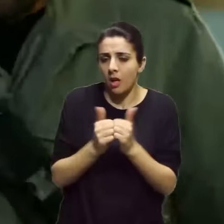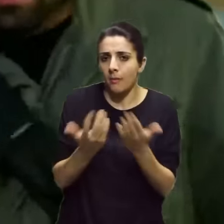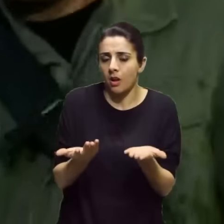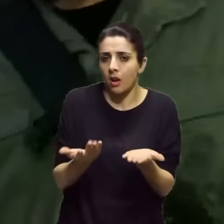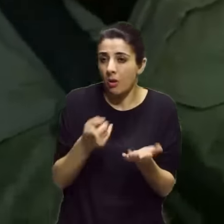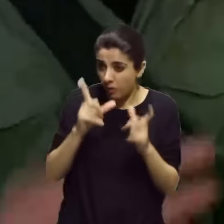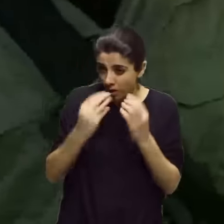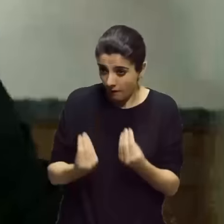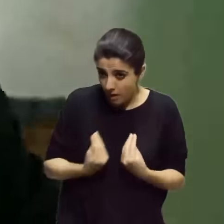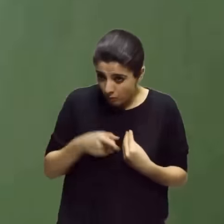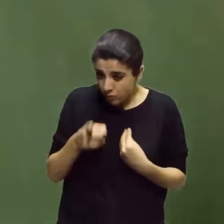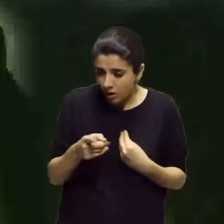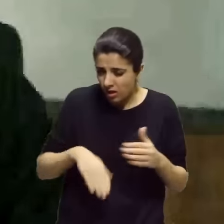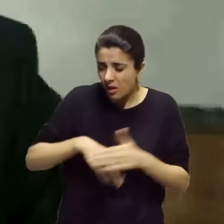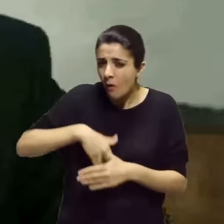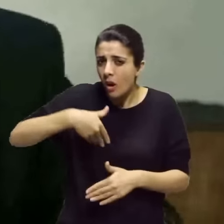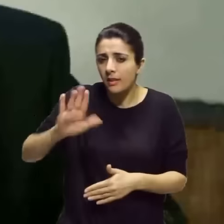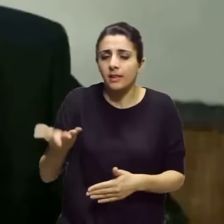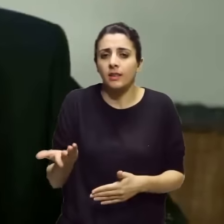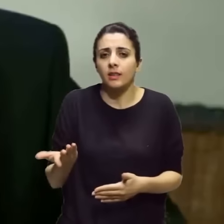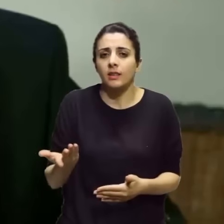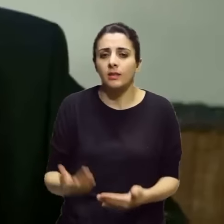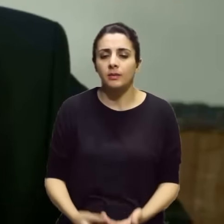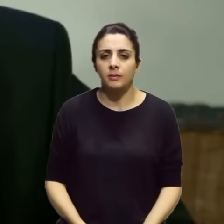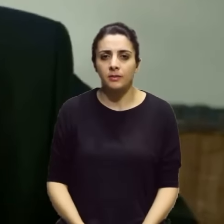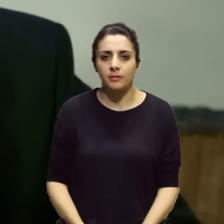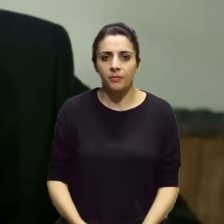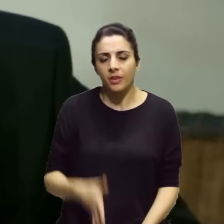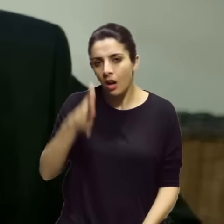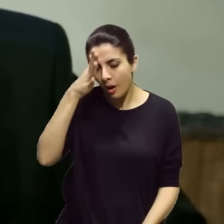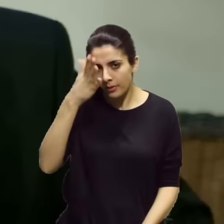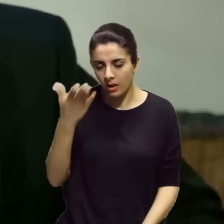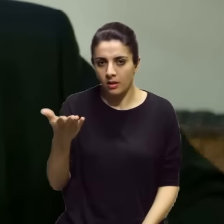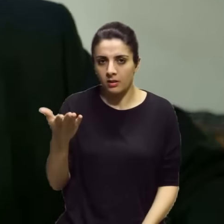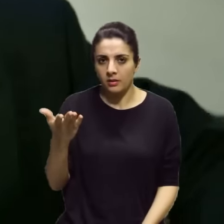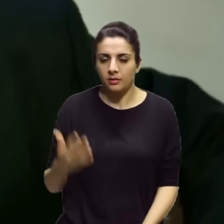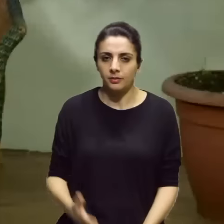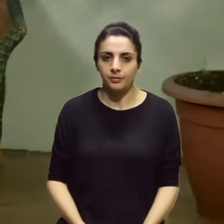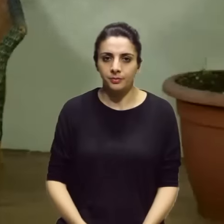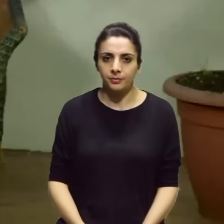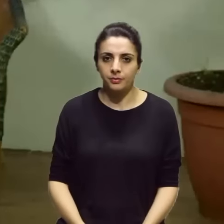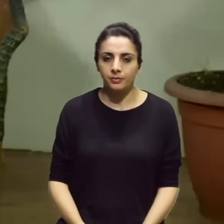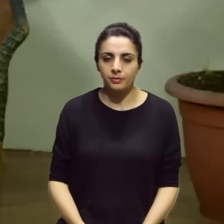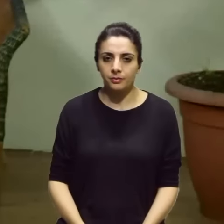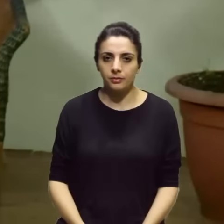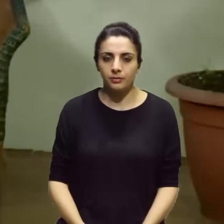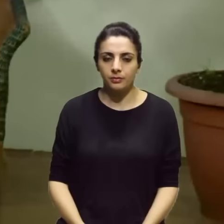mu getirdin ne yapar? Defolma çık! Çık! Fotoğrafları yüzüne çarptı. Gerizekalısı.